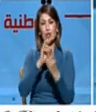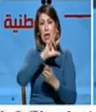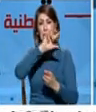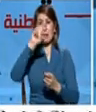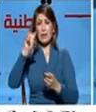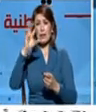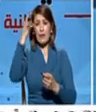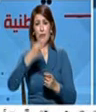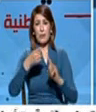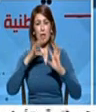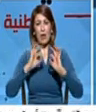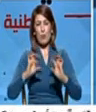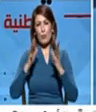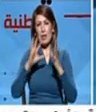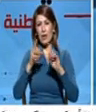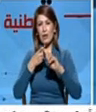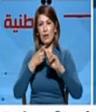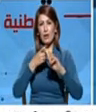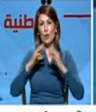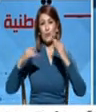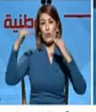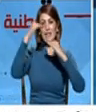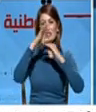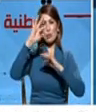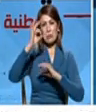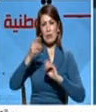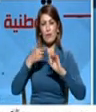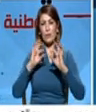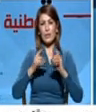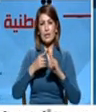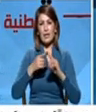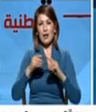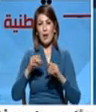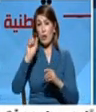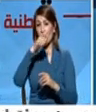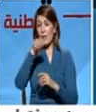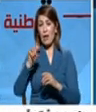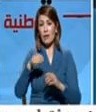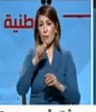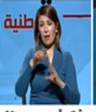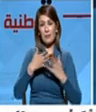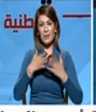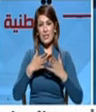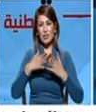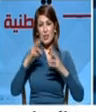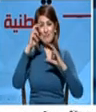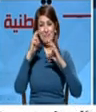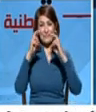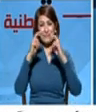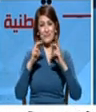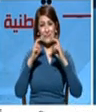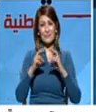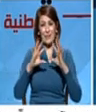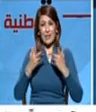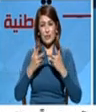في المائه وله الثلاثين في المائه اه عادي بس يكون في شويه بطء على مستوى الشبكه